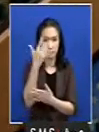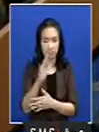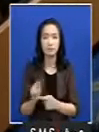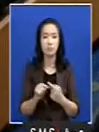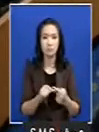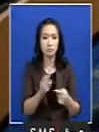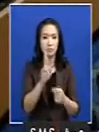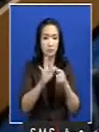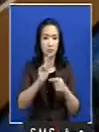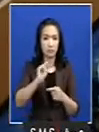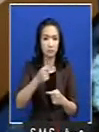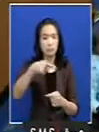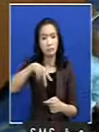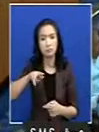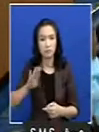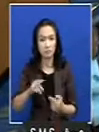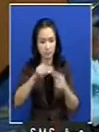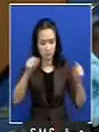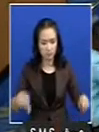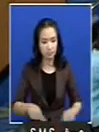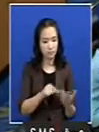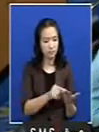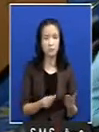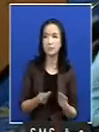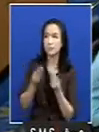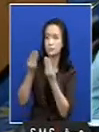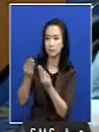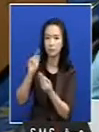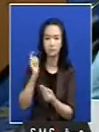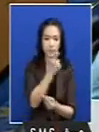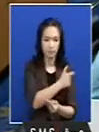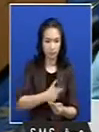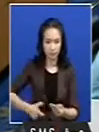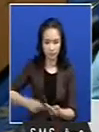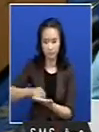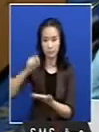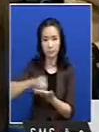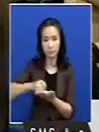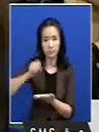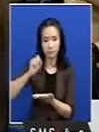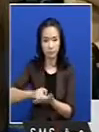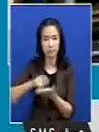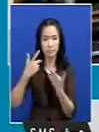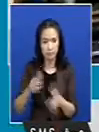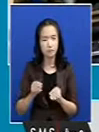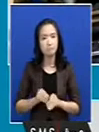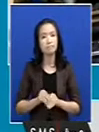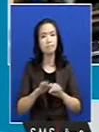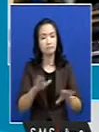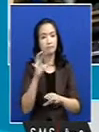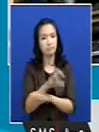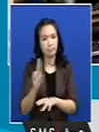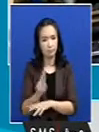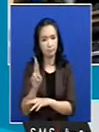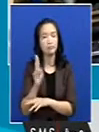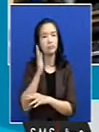การนำร่างพระราชบัญญัติขึ้นทูลเกล้าทูลกระหม่อมถวายเพื่อทรงลงพระประมาภิไธยก่อนลงประกาศในราชกิจจานุเบกษาให้มีผลบัง